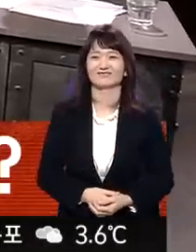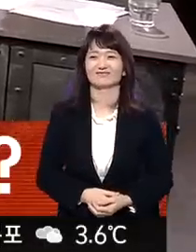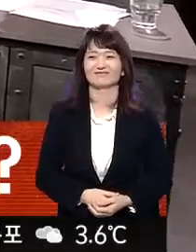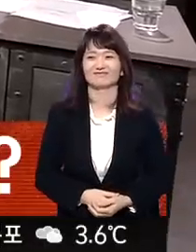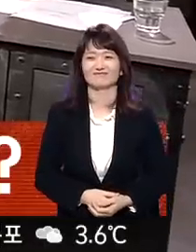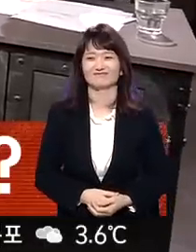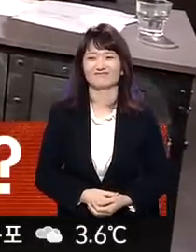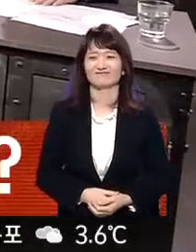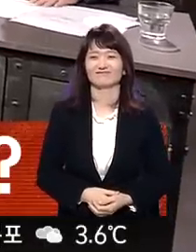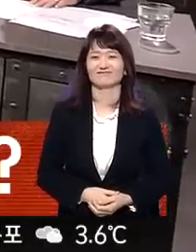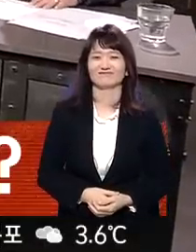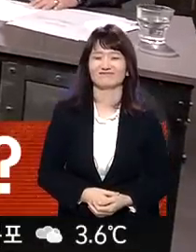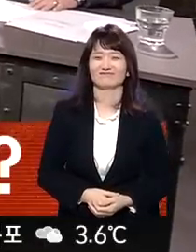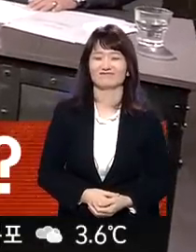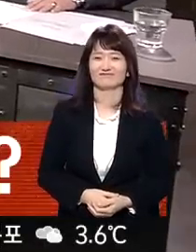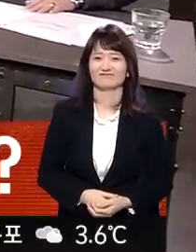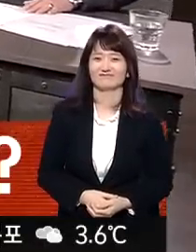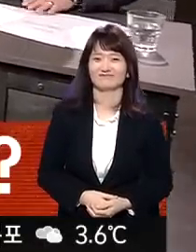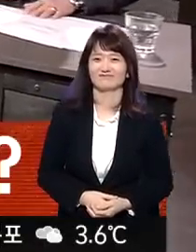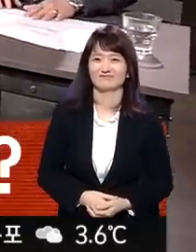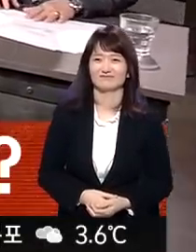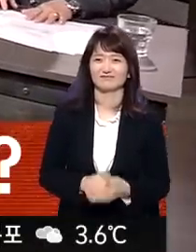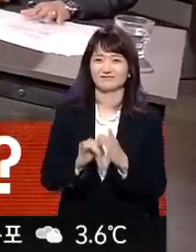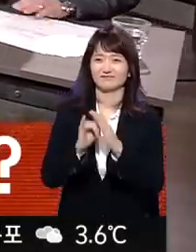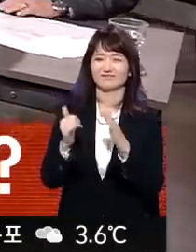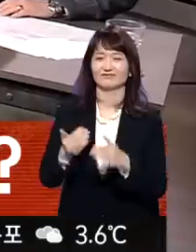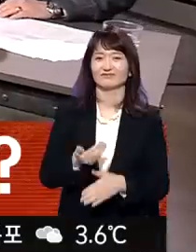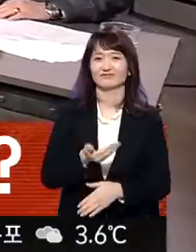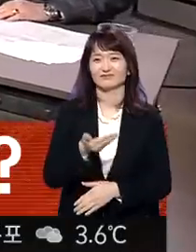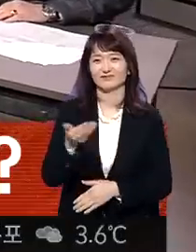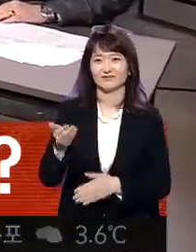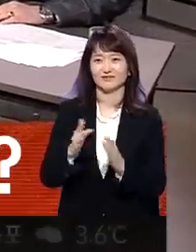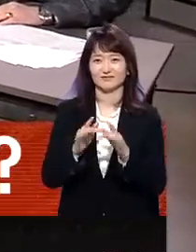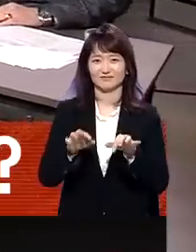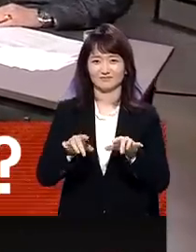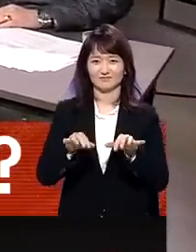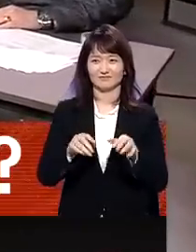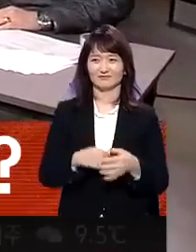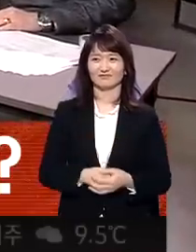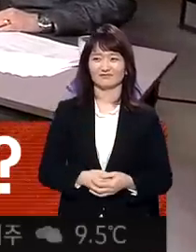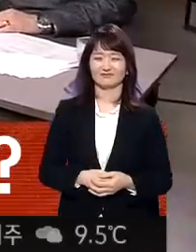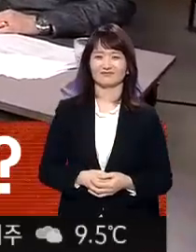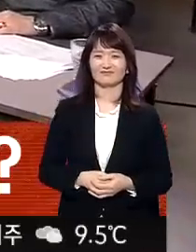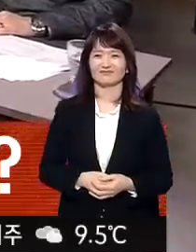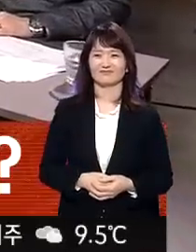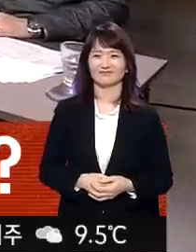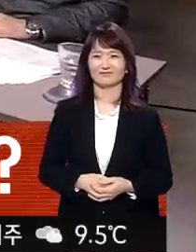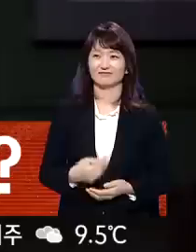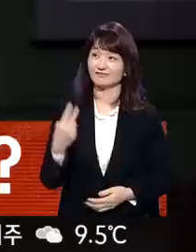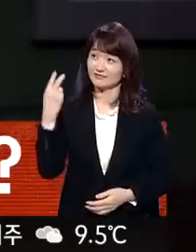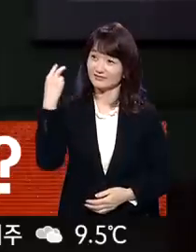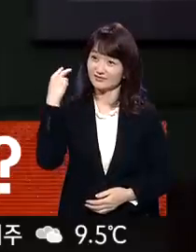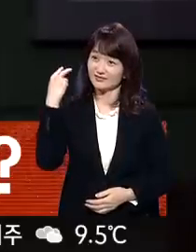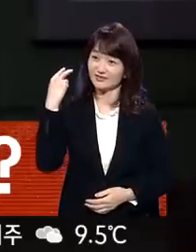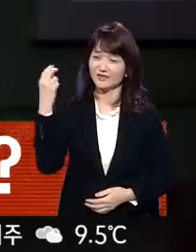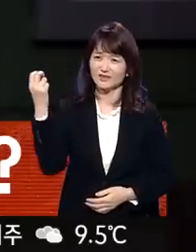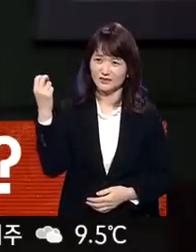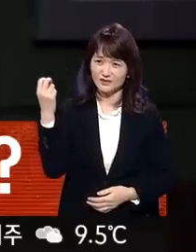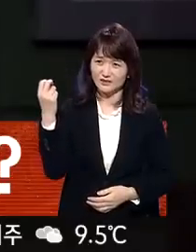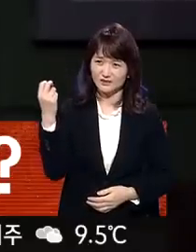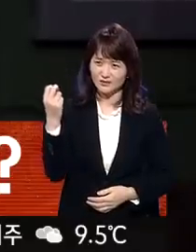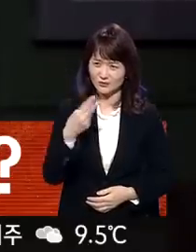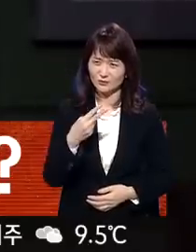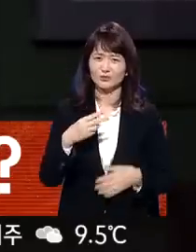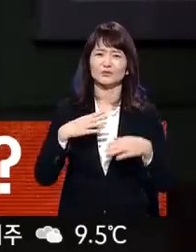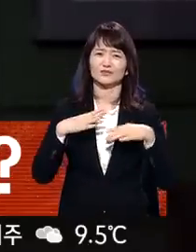오늘은 이렇게 정리하기 전에 자, 우리 가족 여러분들이 많은 말씀 주셨거든요. 네, 근데 일단 가오나시님은 그저께도 그러더니 또 자랑하네라고